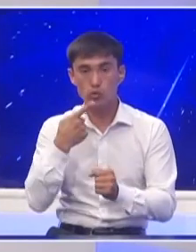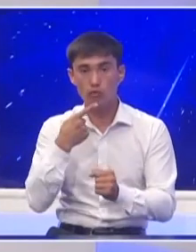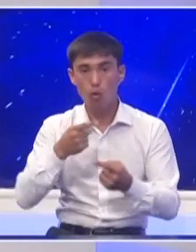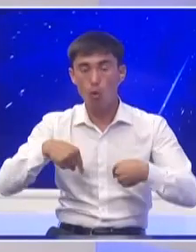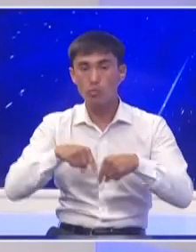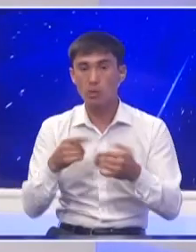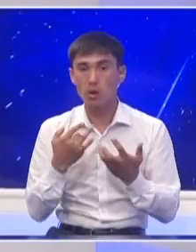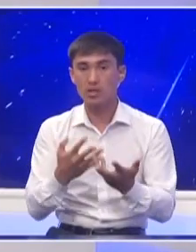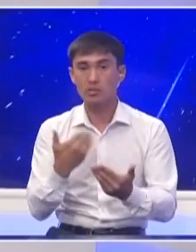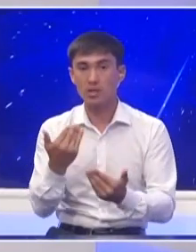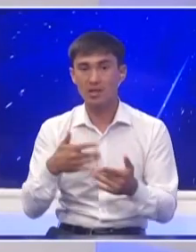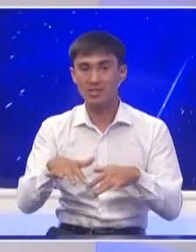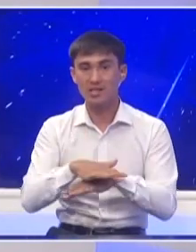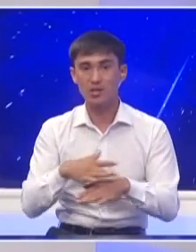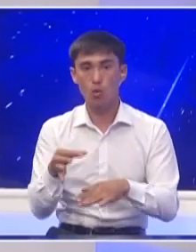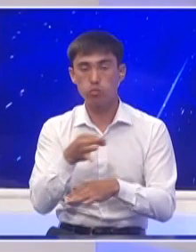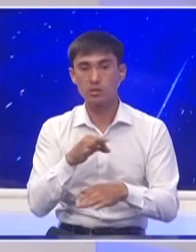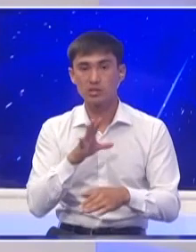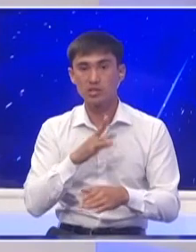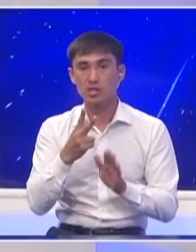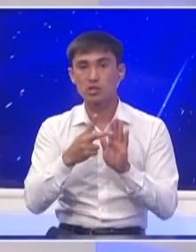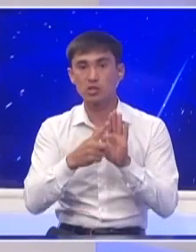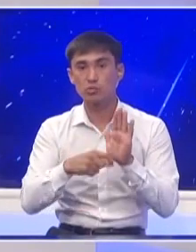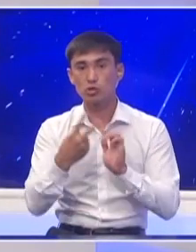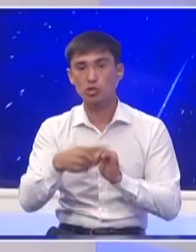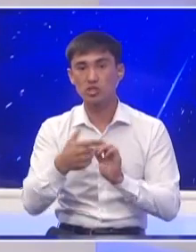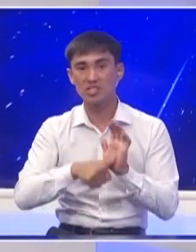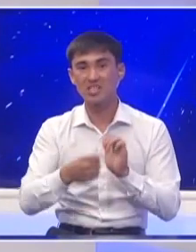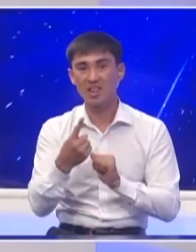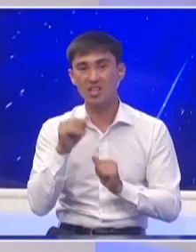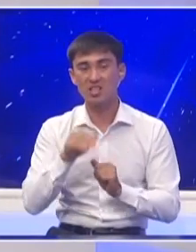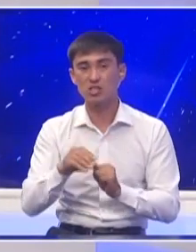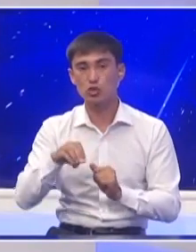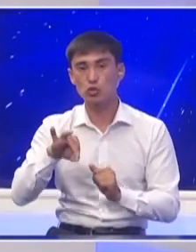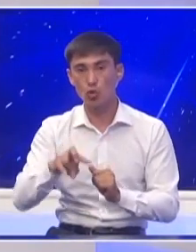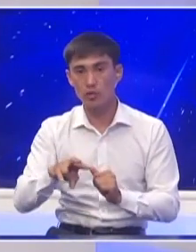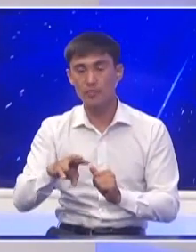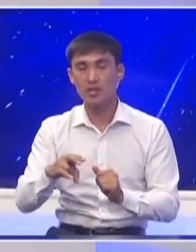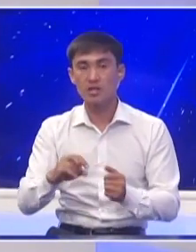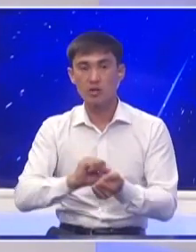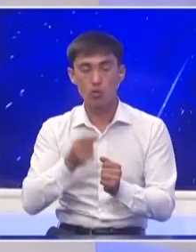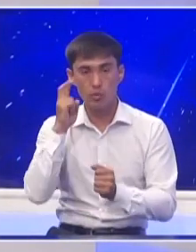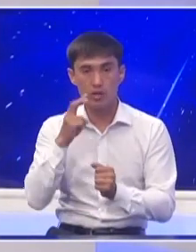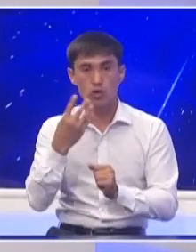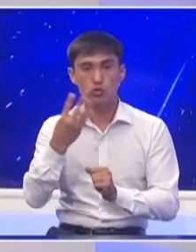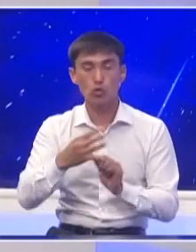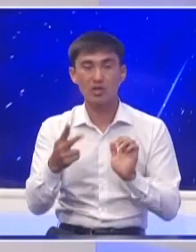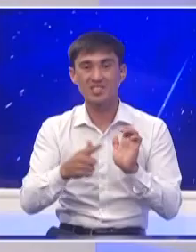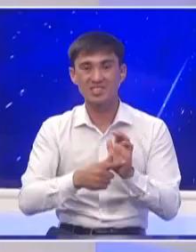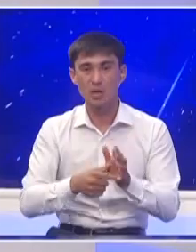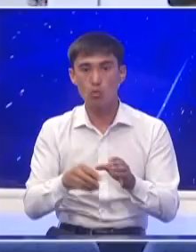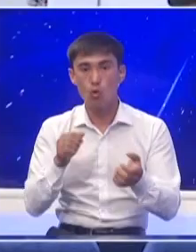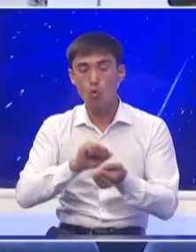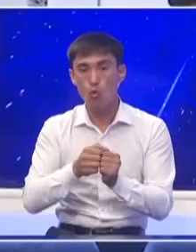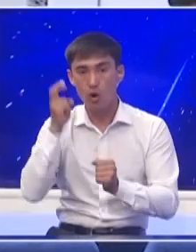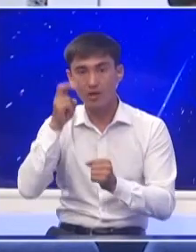общая потребность для населения области составляет 761 тысячу тонн твердого топлива. Имеется 47 угольных тупиков и